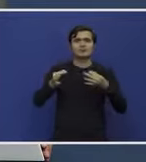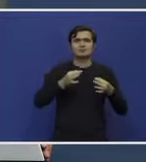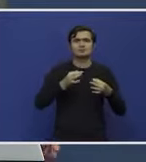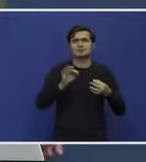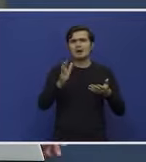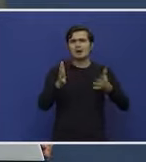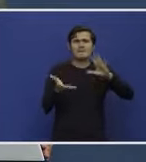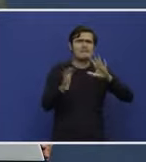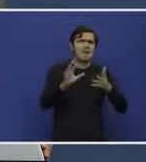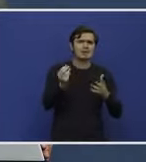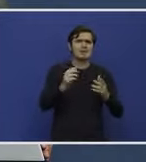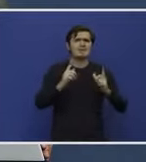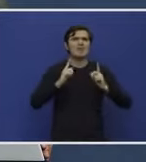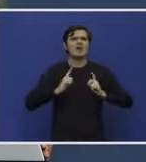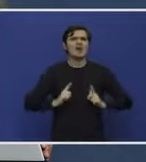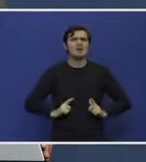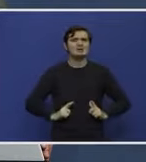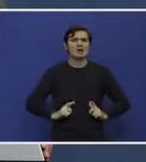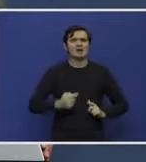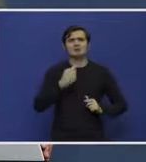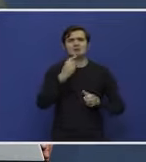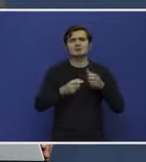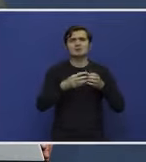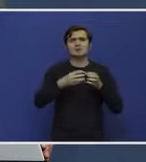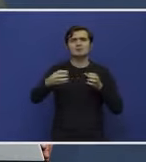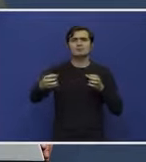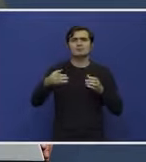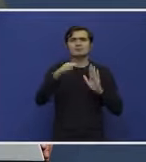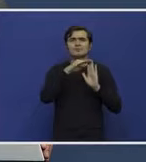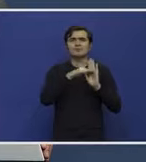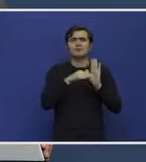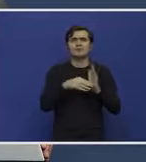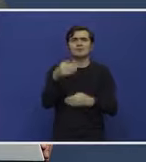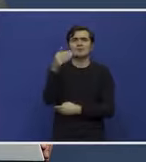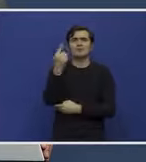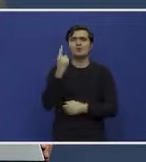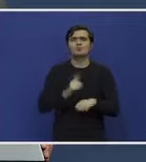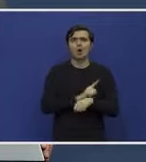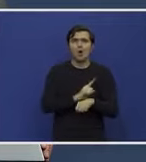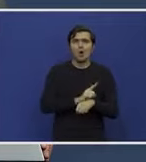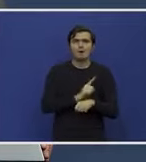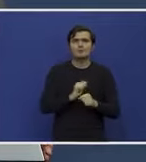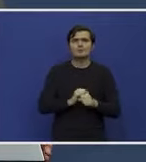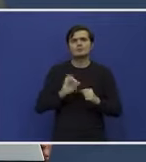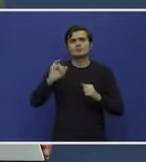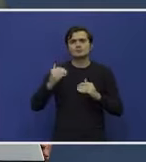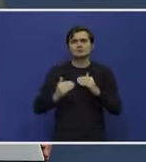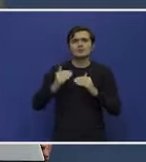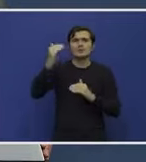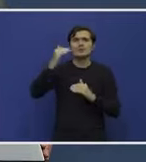de relaxare. Prelungirea programului agenților economici cu o oră, mărirea